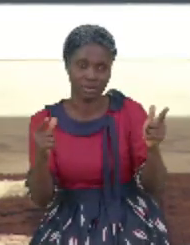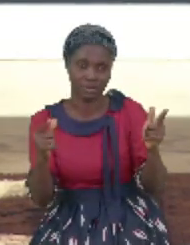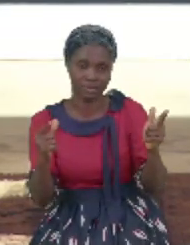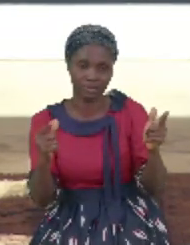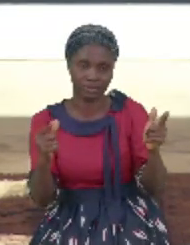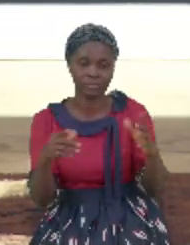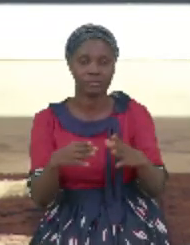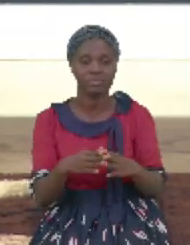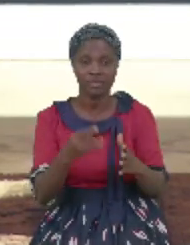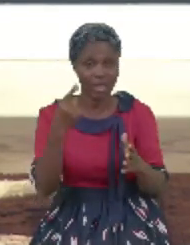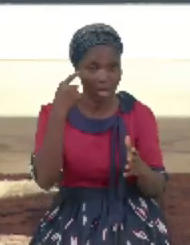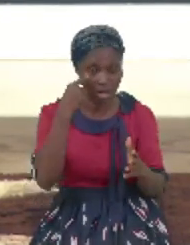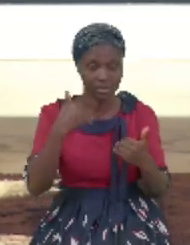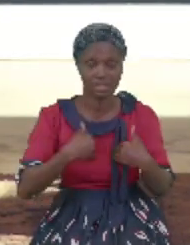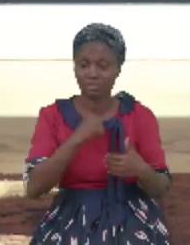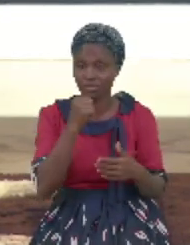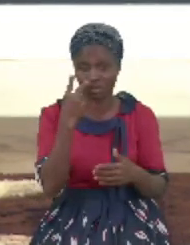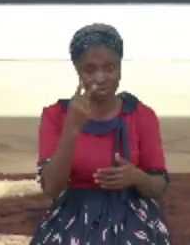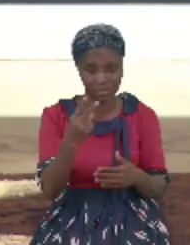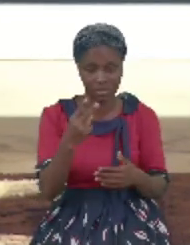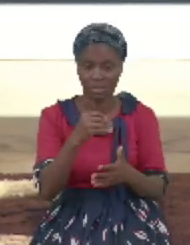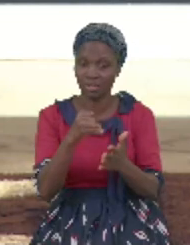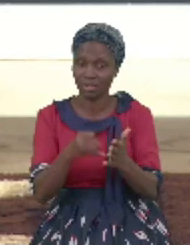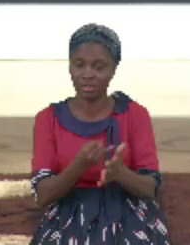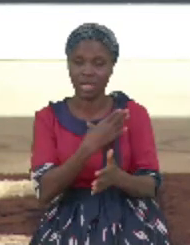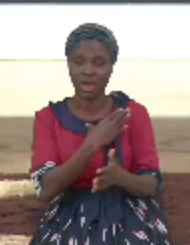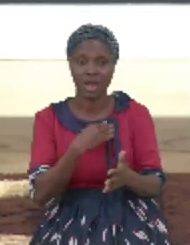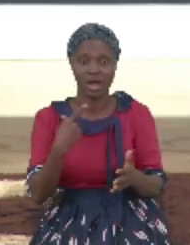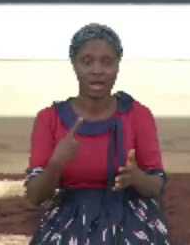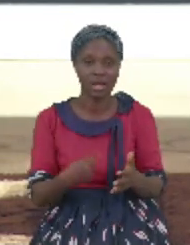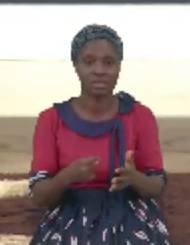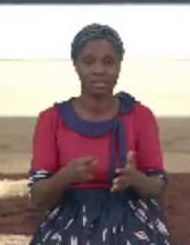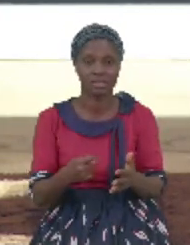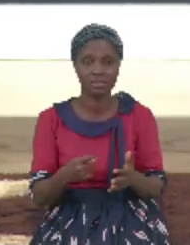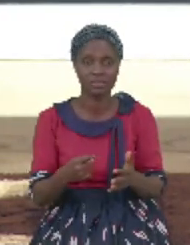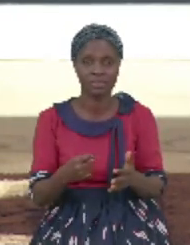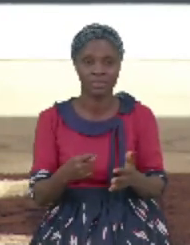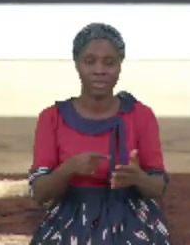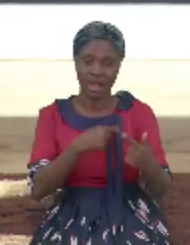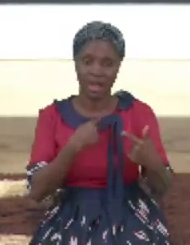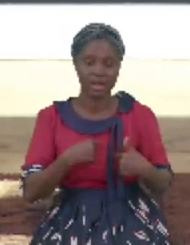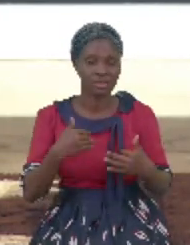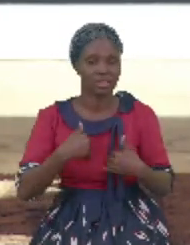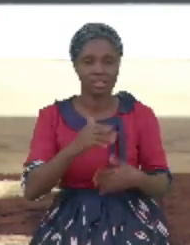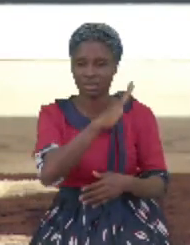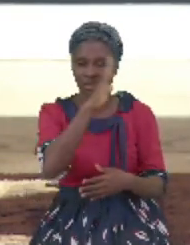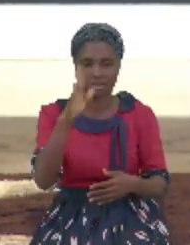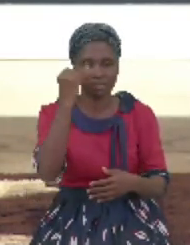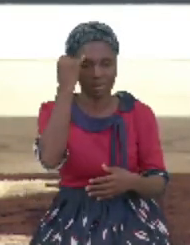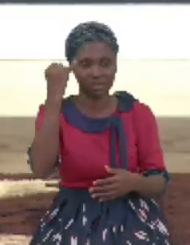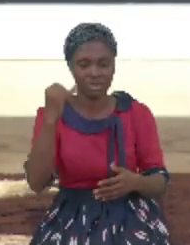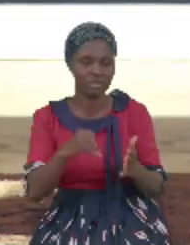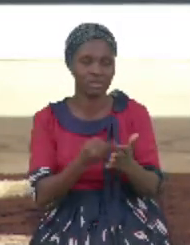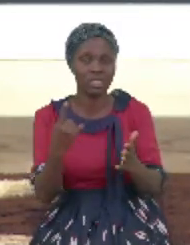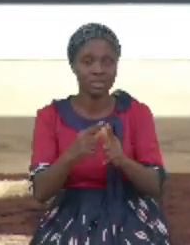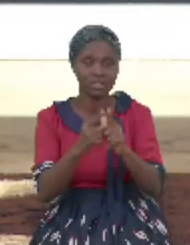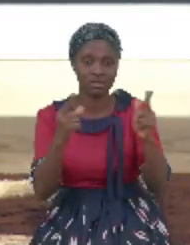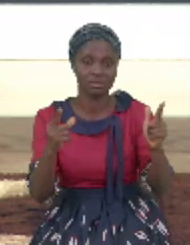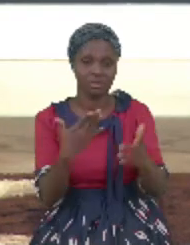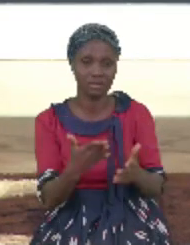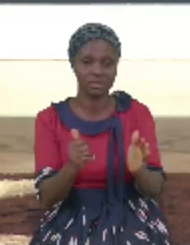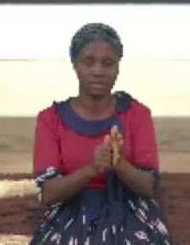quelque chose de grand. Au fait, l'œil n'a pas vu ceci, et le cœur n'a pas imaginé ceci, de